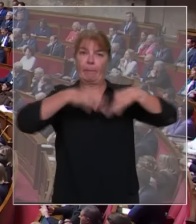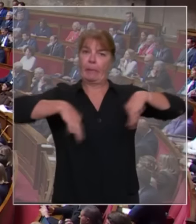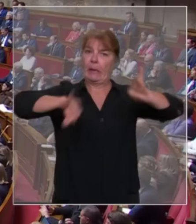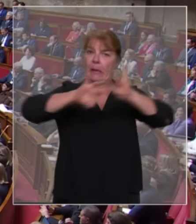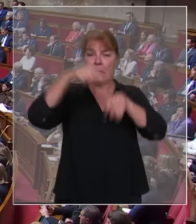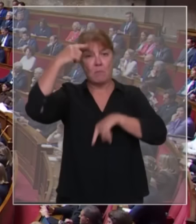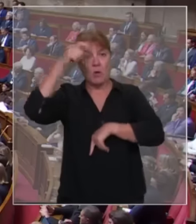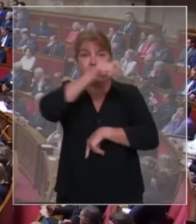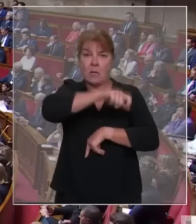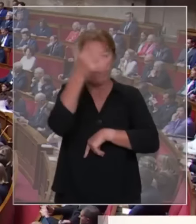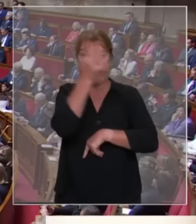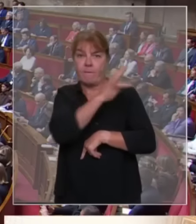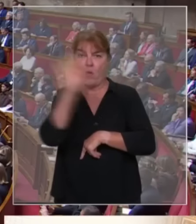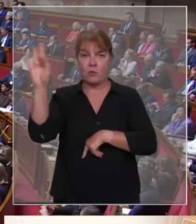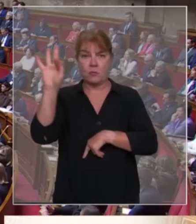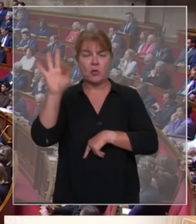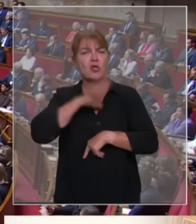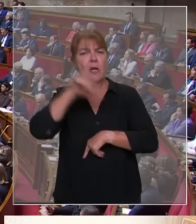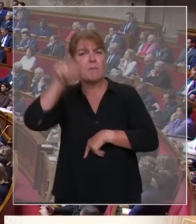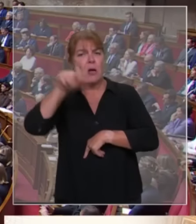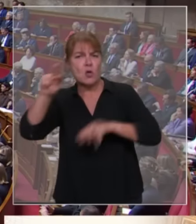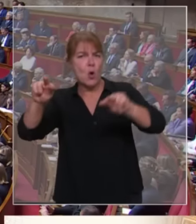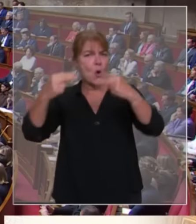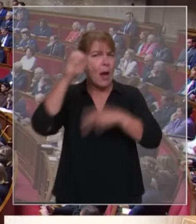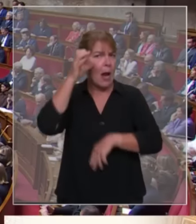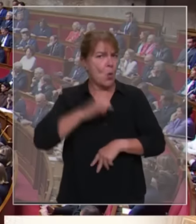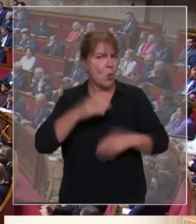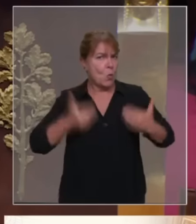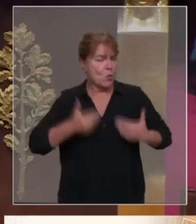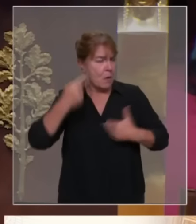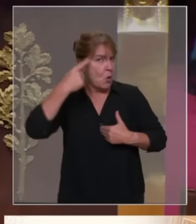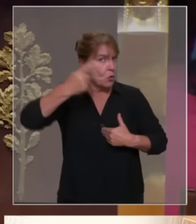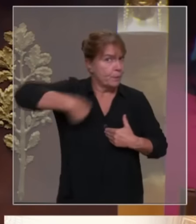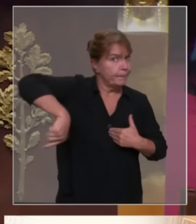Français qui nous regardent et qui nous écoutent.